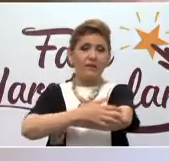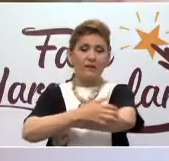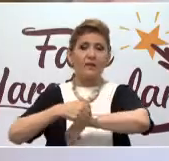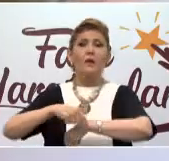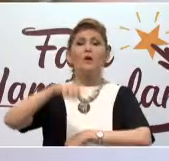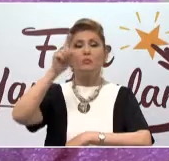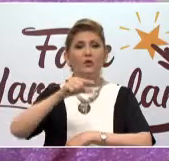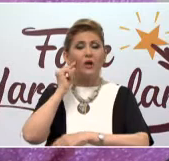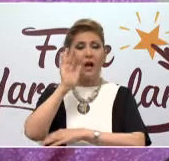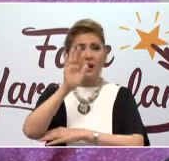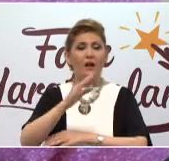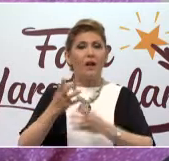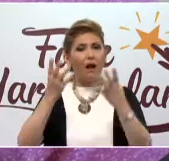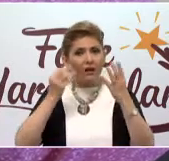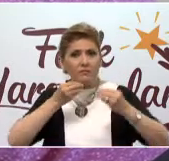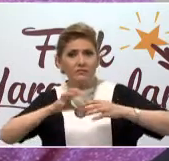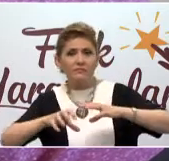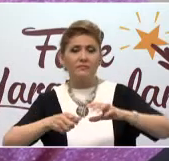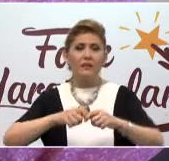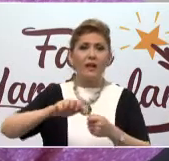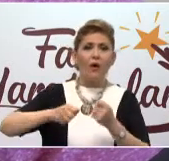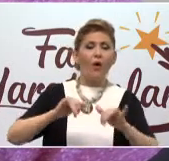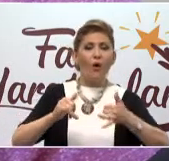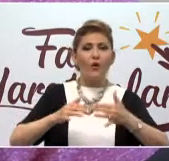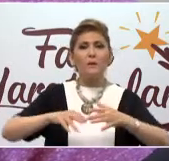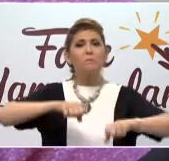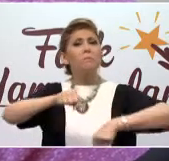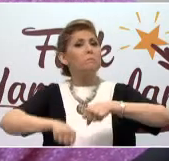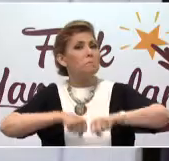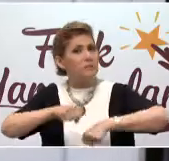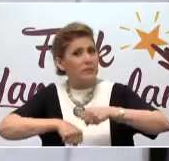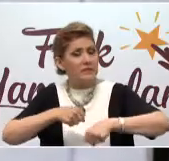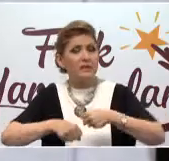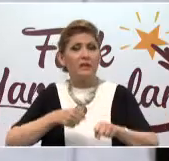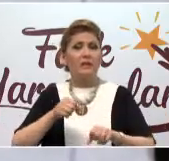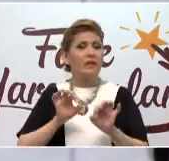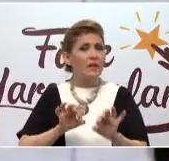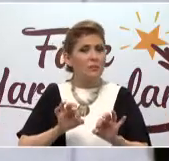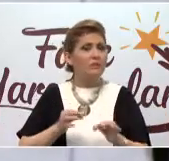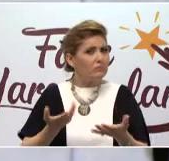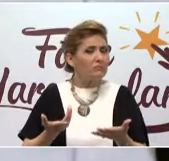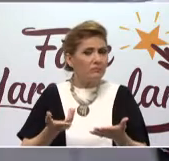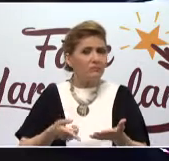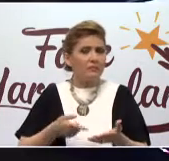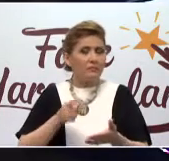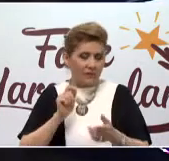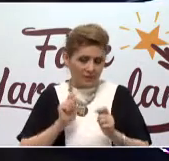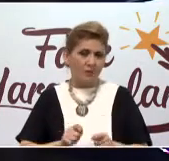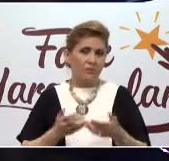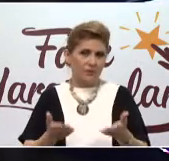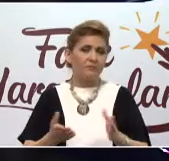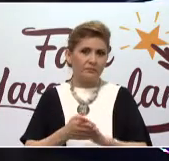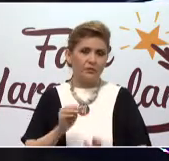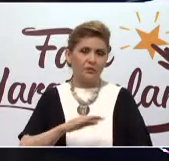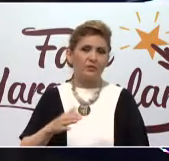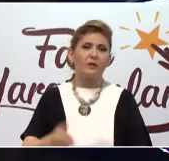gündelik hayatta kavrama, yeme, içme, oyun oynama, bisiklete binme gibi temel işlevlerini gerçekleştirebiliyor